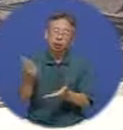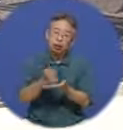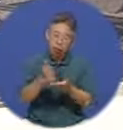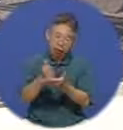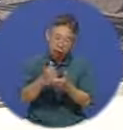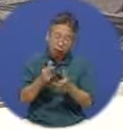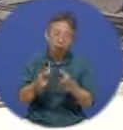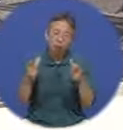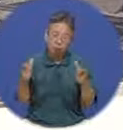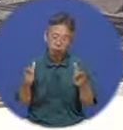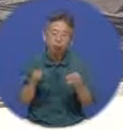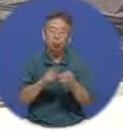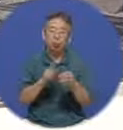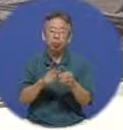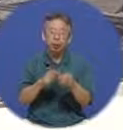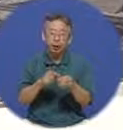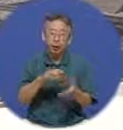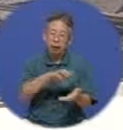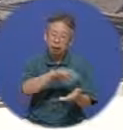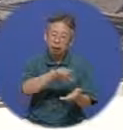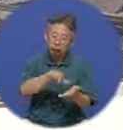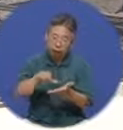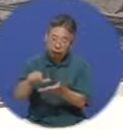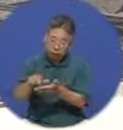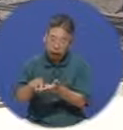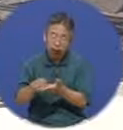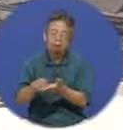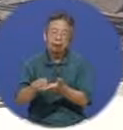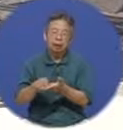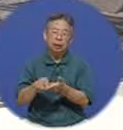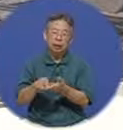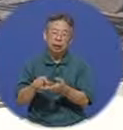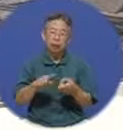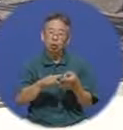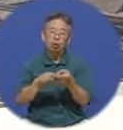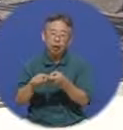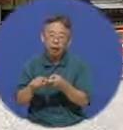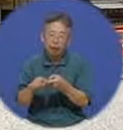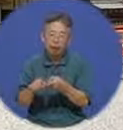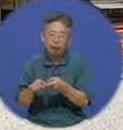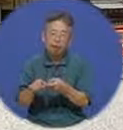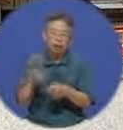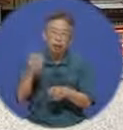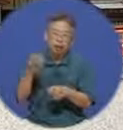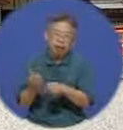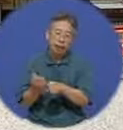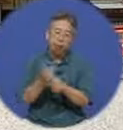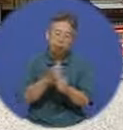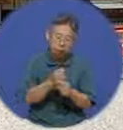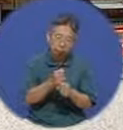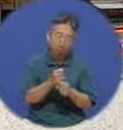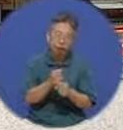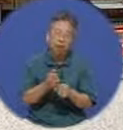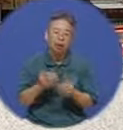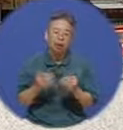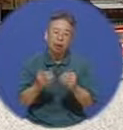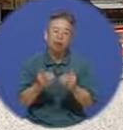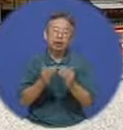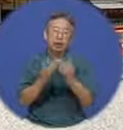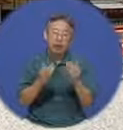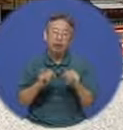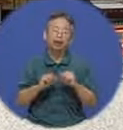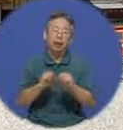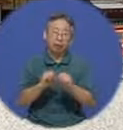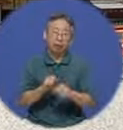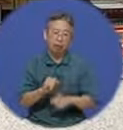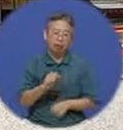各エリアの観光協会と県などで作る熊野三山もてなし推進委員会が行っているもので、田辺市本